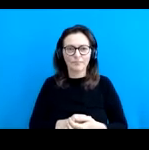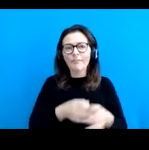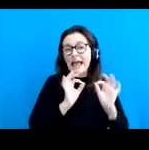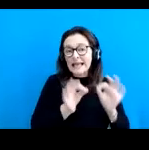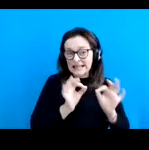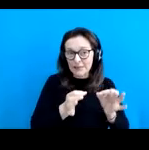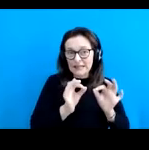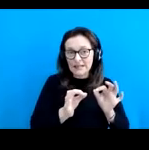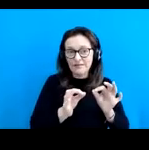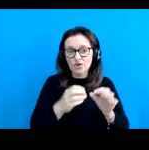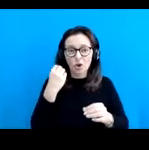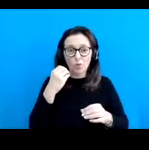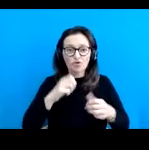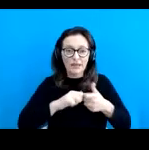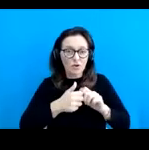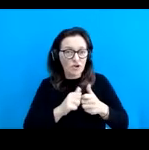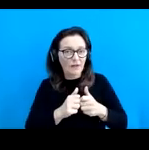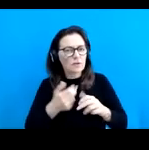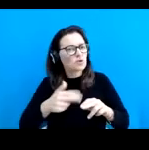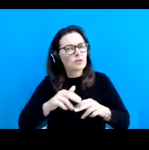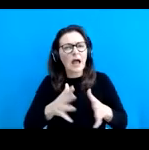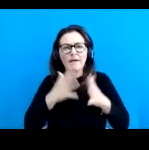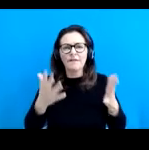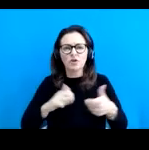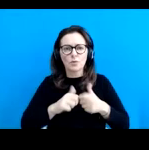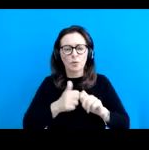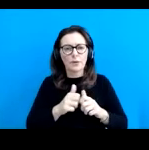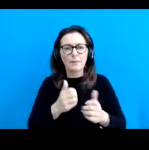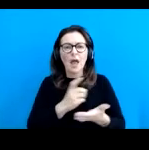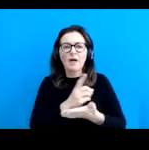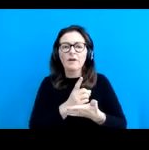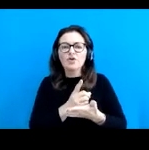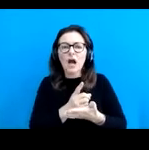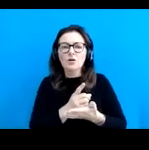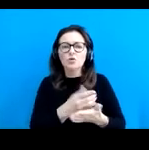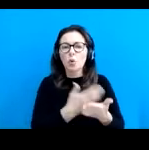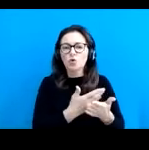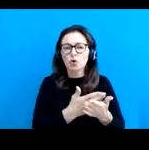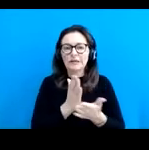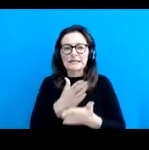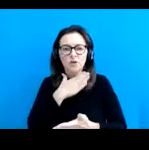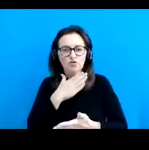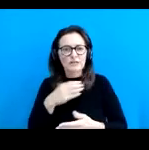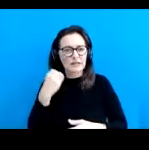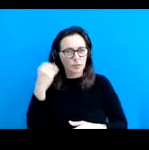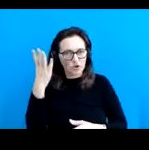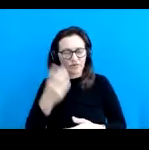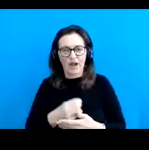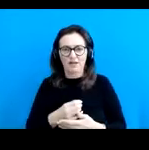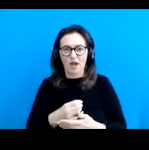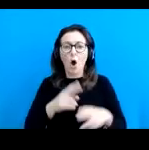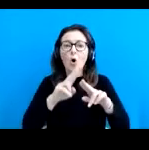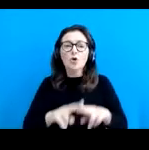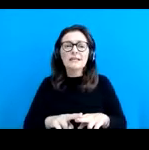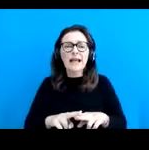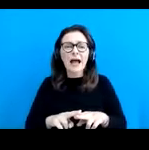Specifične učne težave so največji problem v času osnovnega in srednješolskega izobraževanja. Ostajajo pa